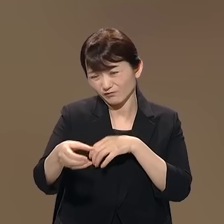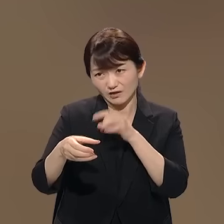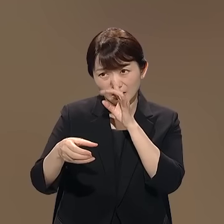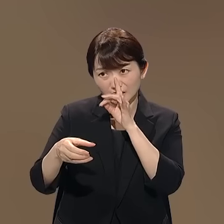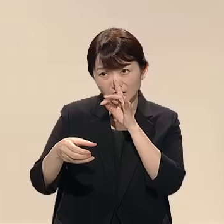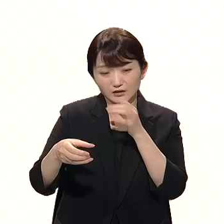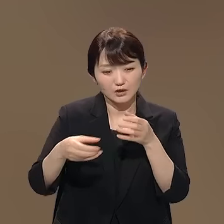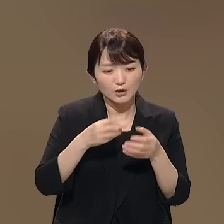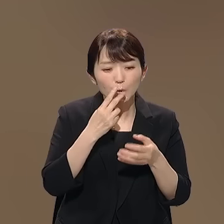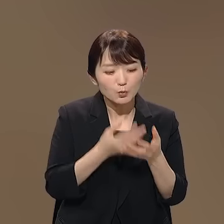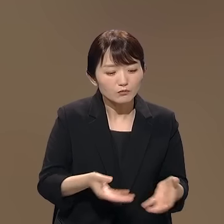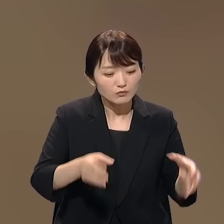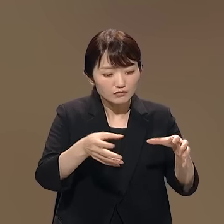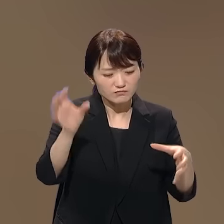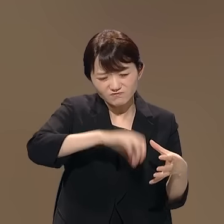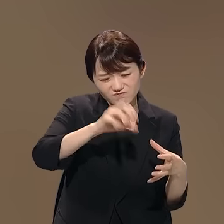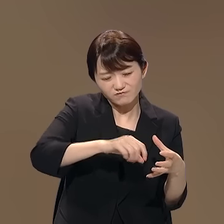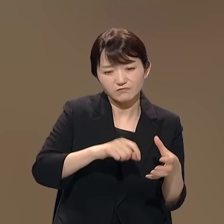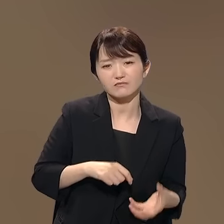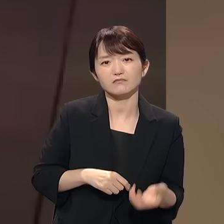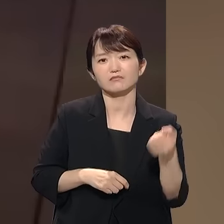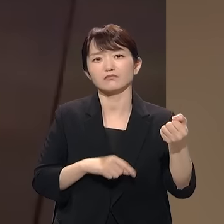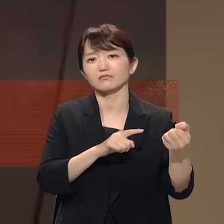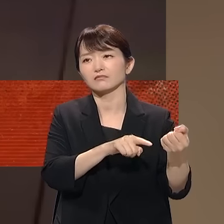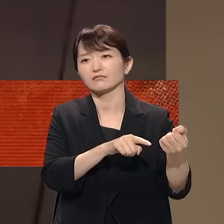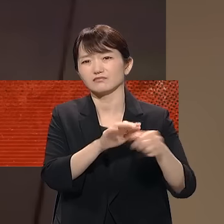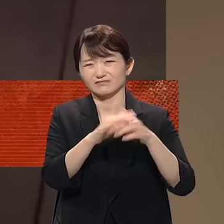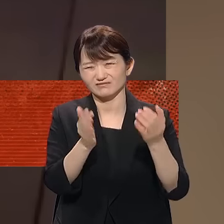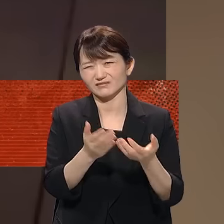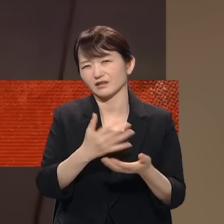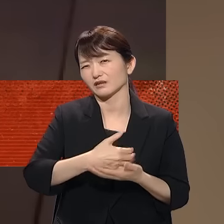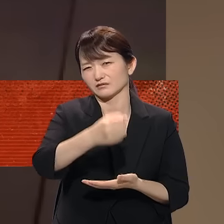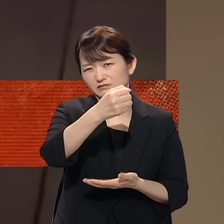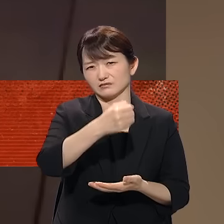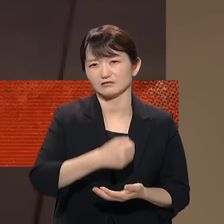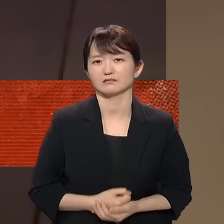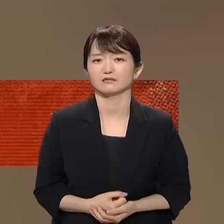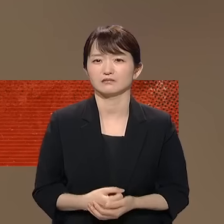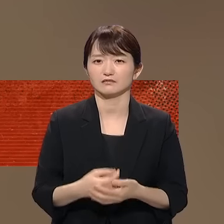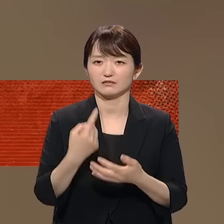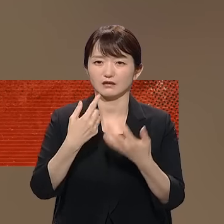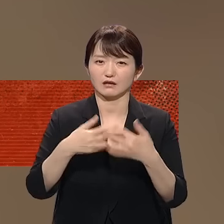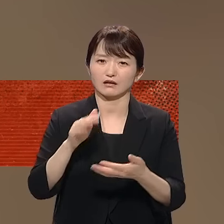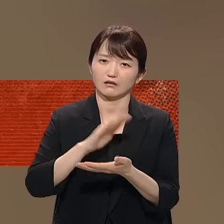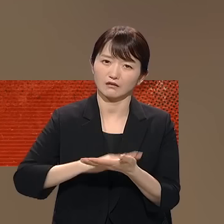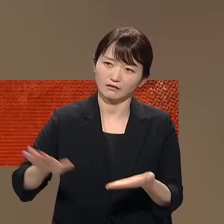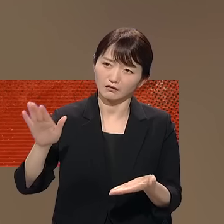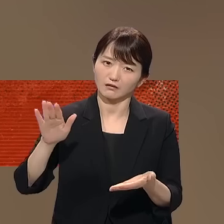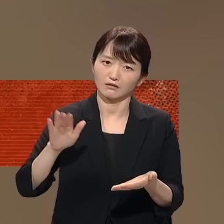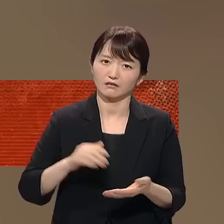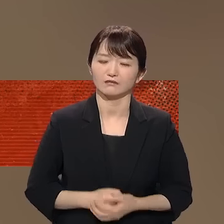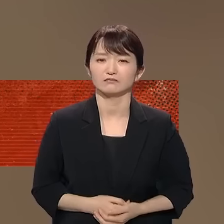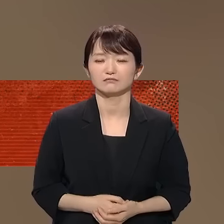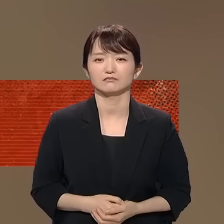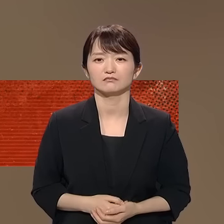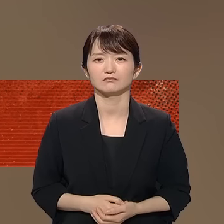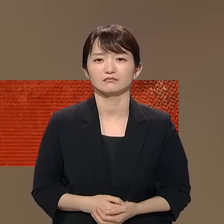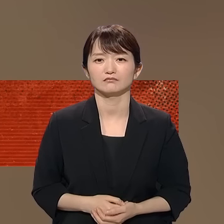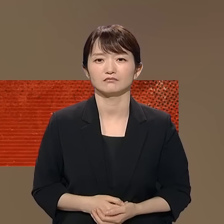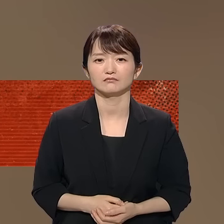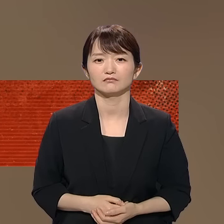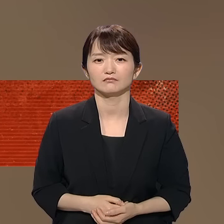봉지의 얼음 왕창 담아갔 그 사람이 다 털어가 버렸던 겁니다 그래서 얼음이 바닥이 났던 거예요 교수님